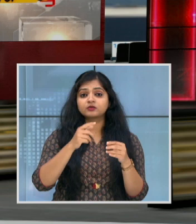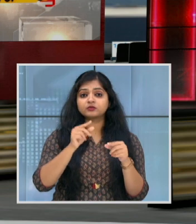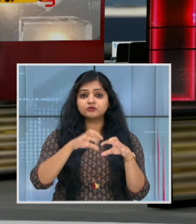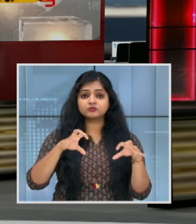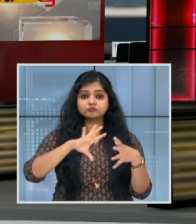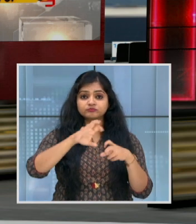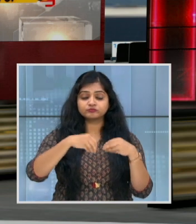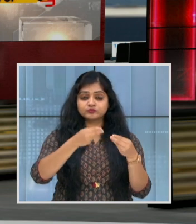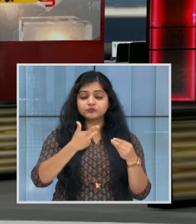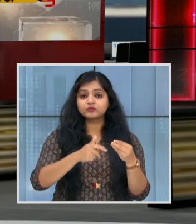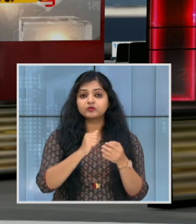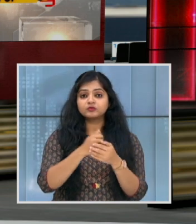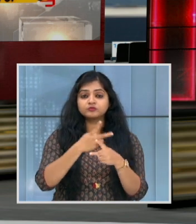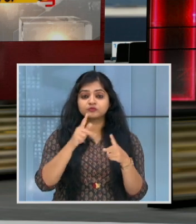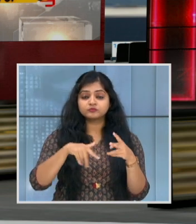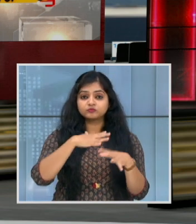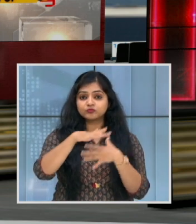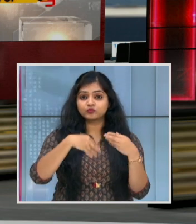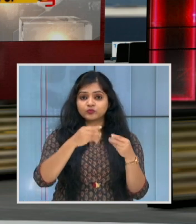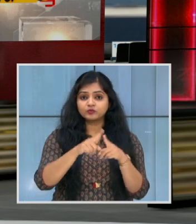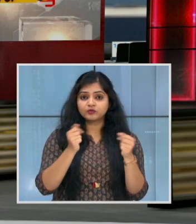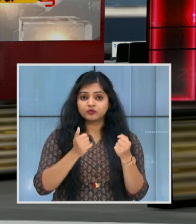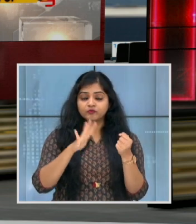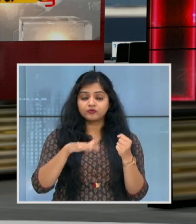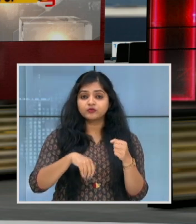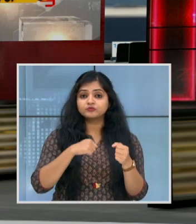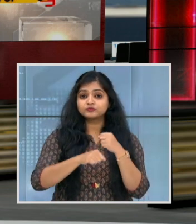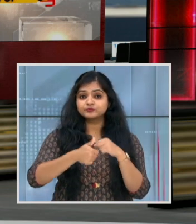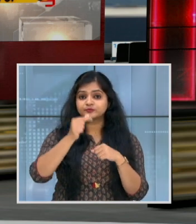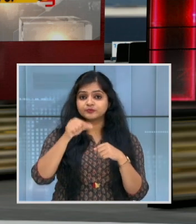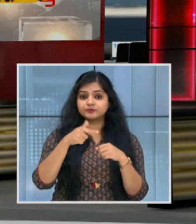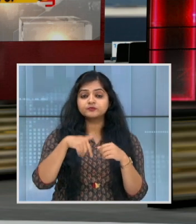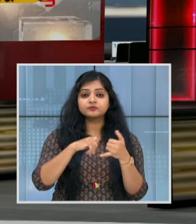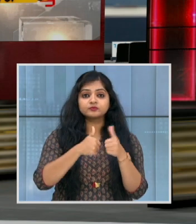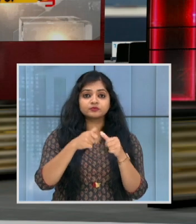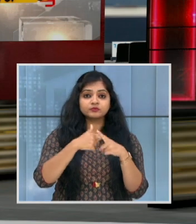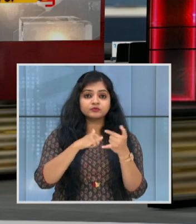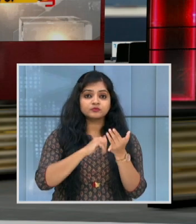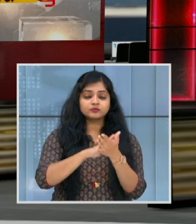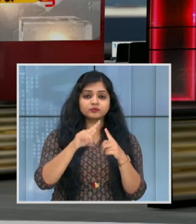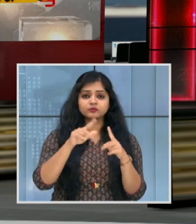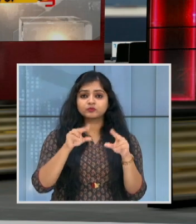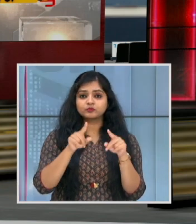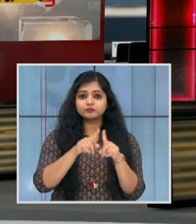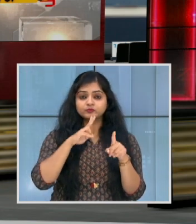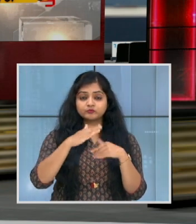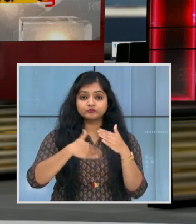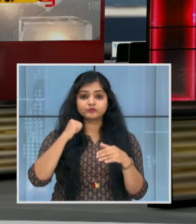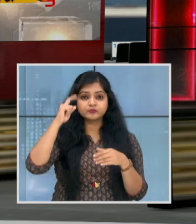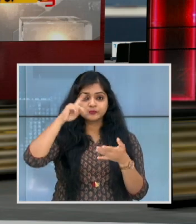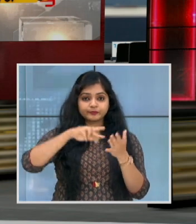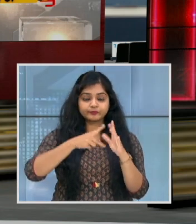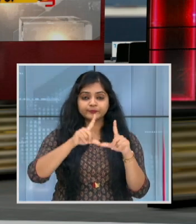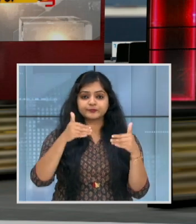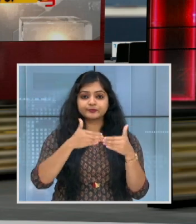ചെയ്തെന്ന പോലീസ് ആരോപണങ്ങൾ ഗുസ്തി താരം സാക്ഷി മല്ലിക് നിഷേധിച്ചു. തുടർ സമരപരിപാടികൾ തീരുമാനിക്കാൻ സമരസമിതി ഉടൻ യോഗം